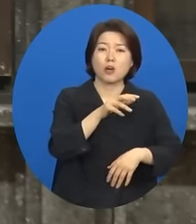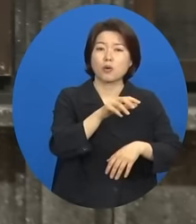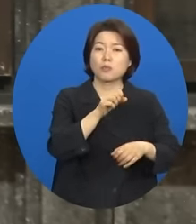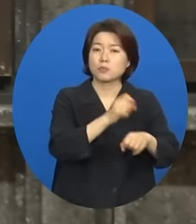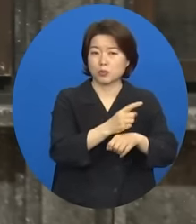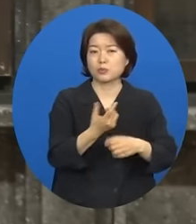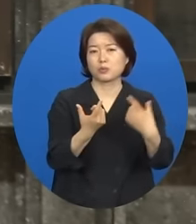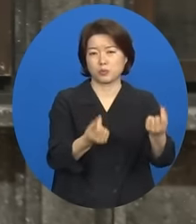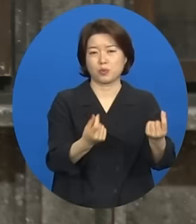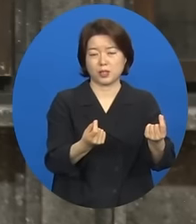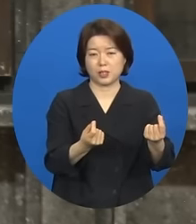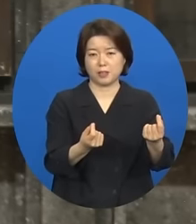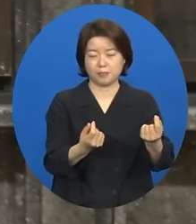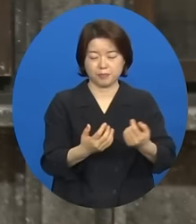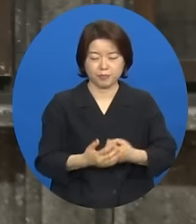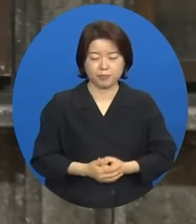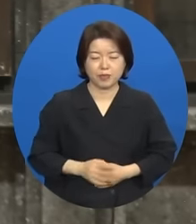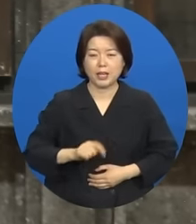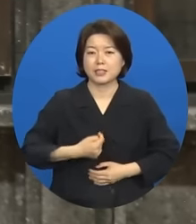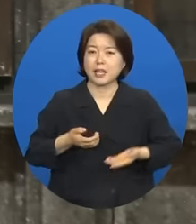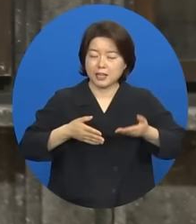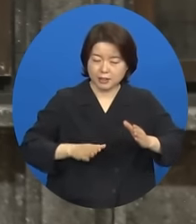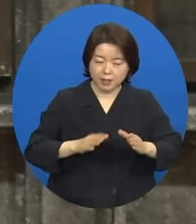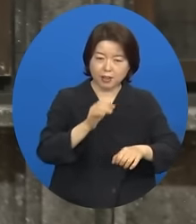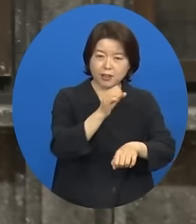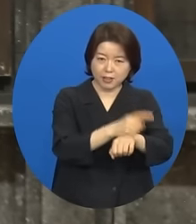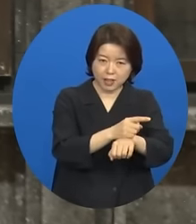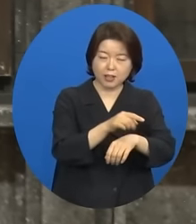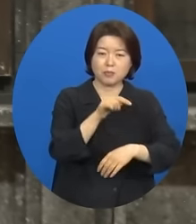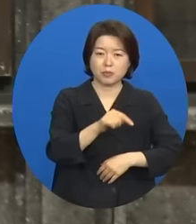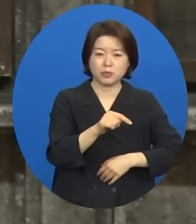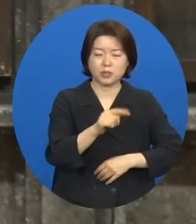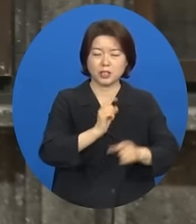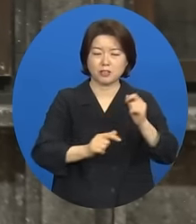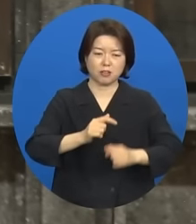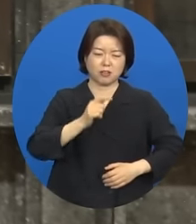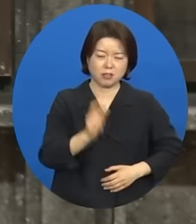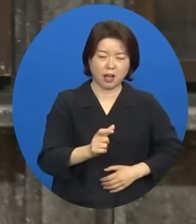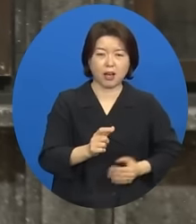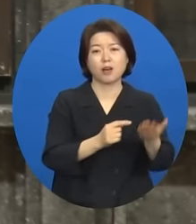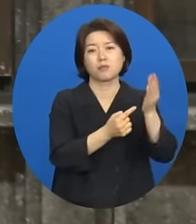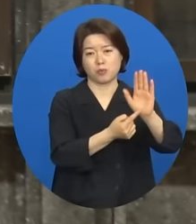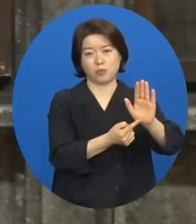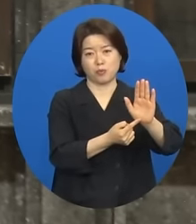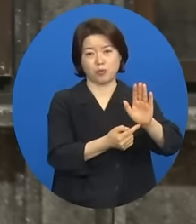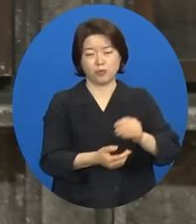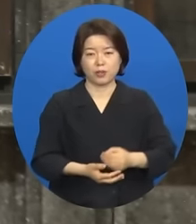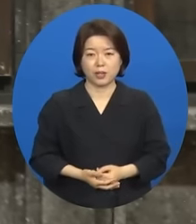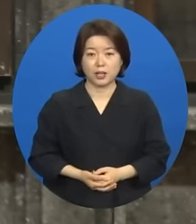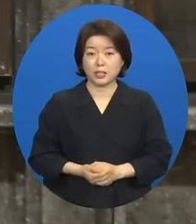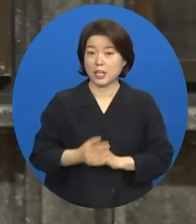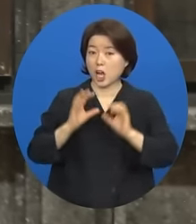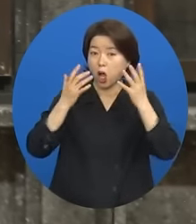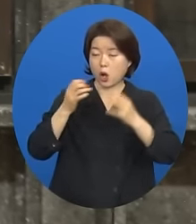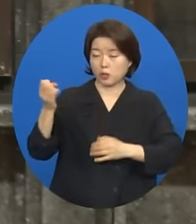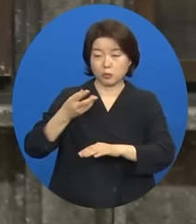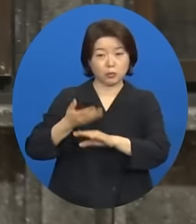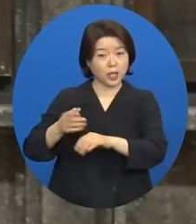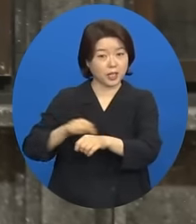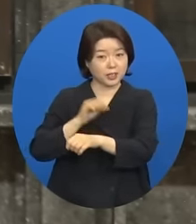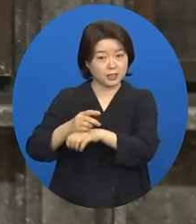지금 이 자신의 이 타고난 본성이 훨씬 더 강하다는 것을 보여주고 있어요. 자, 어린아이의 또 다른 특징이